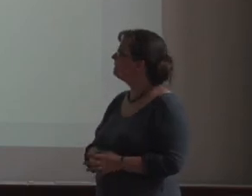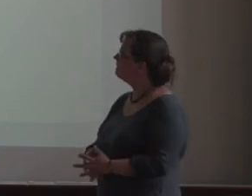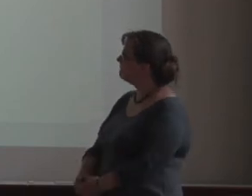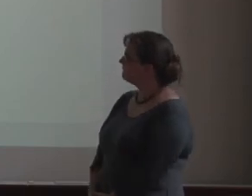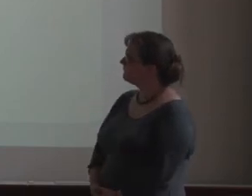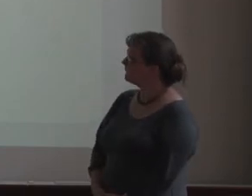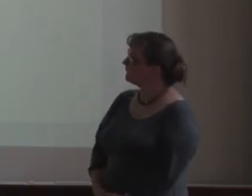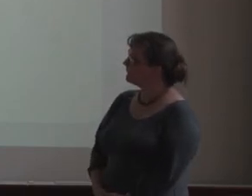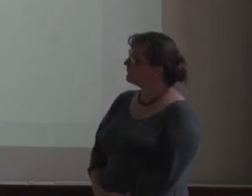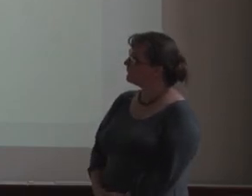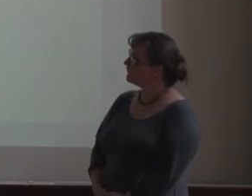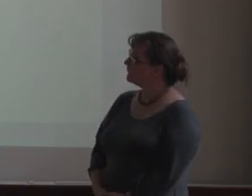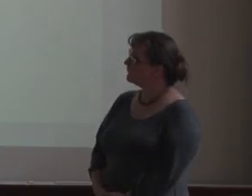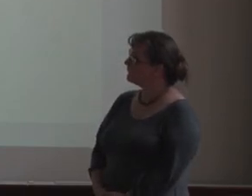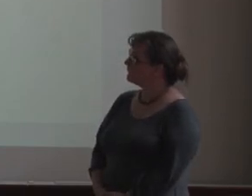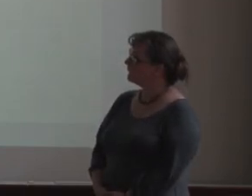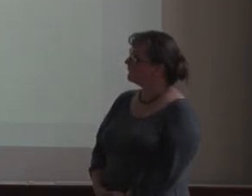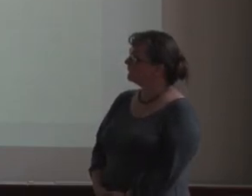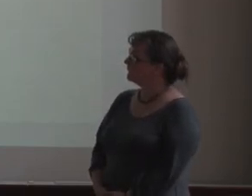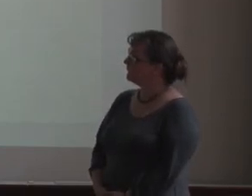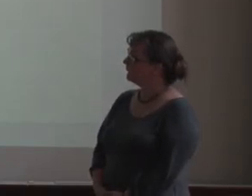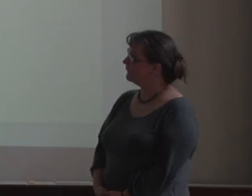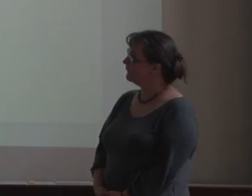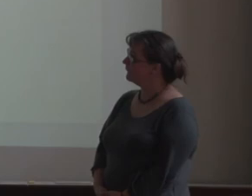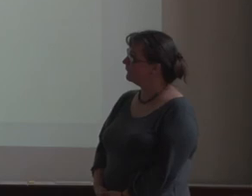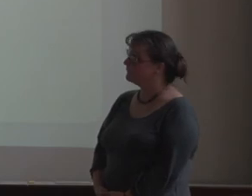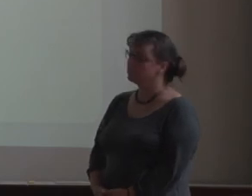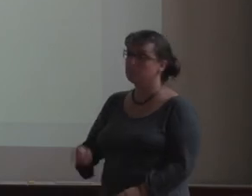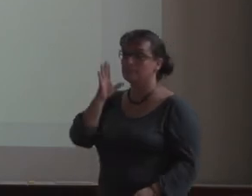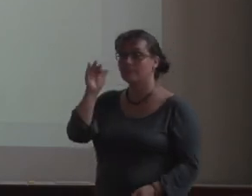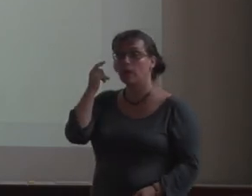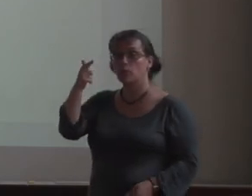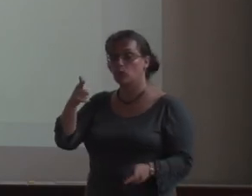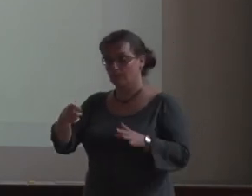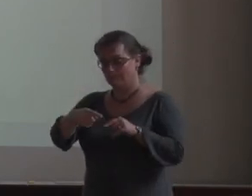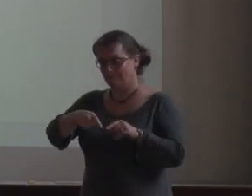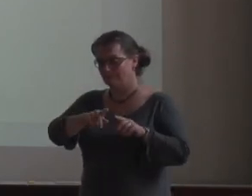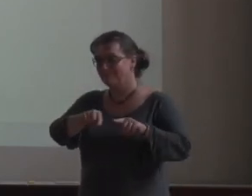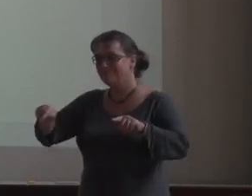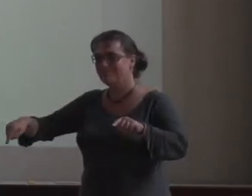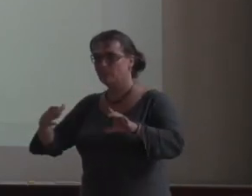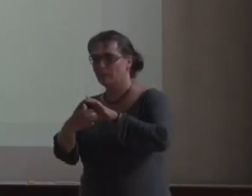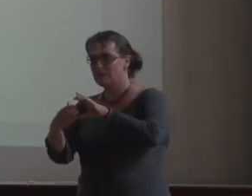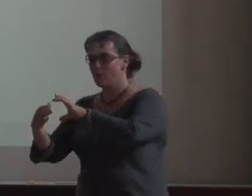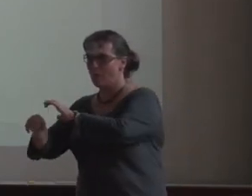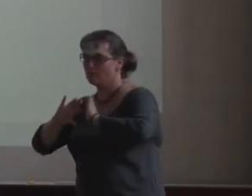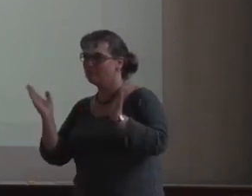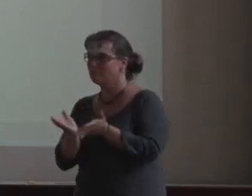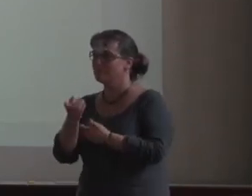Alors, quand on veut, donc pour tous ces différents protocoles de communication, quand on veut faire du Python,